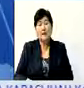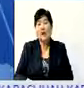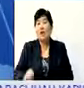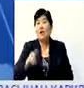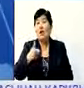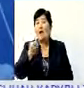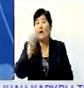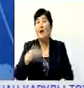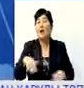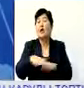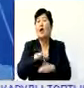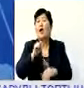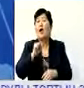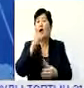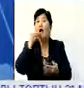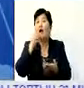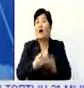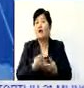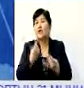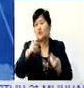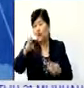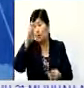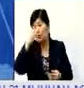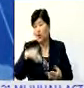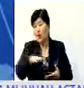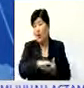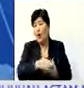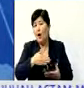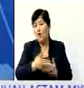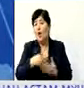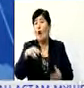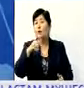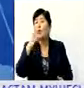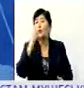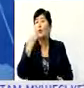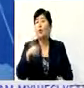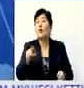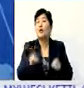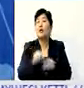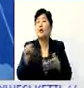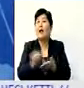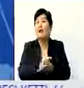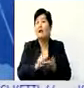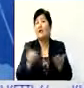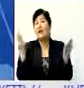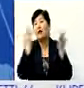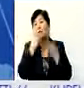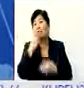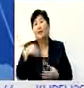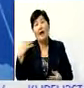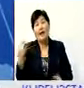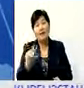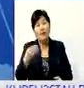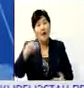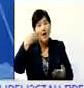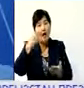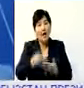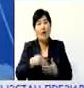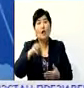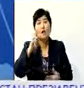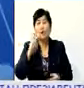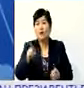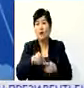Жалағаш жұртшылығы алаш ардақтысы көрнекті мемлекет және қоғам қайраткері Мұстафа Шоқай туралы деректі фильмді тамашалады. Ардағы еді